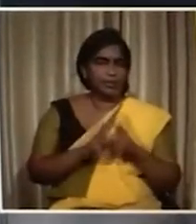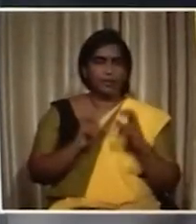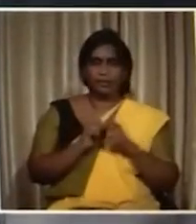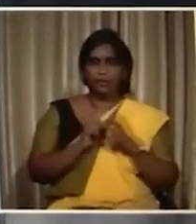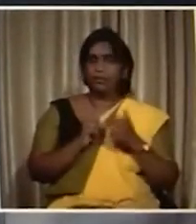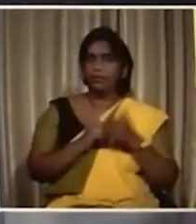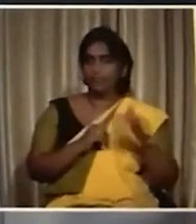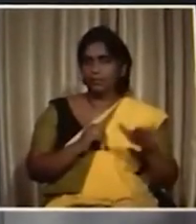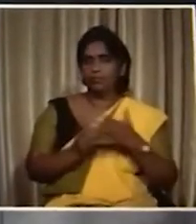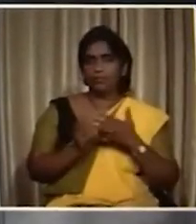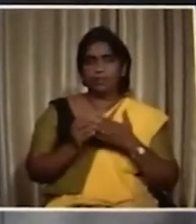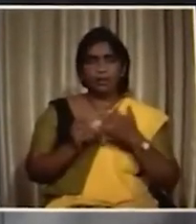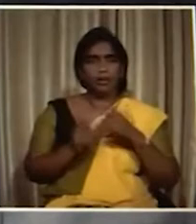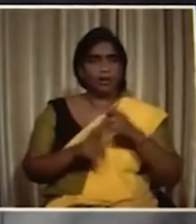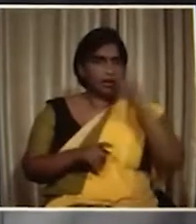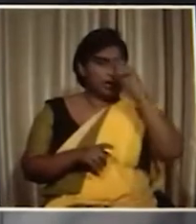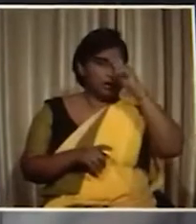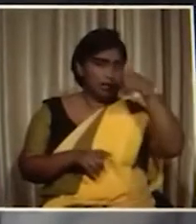இந்த நாடு இல்லை.